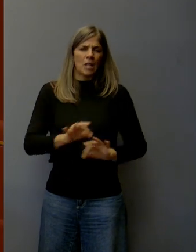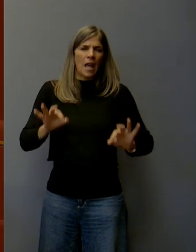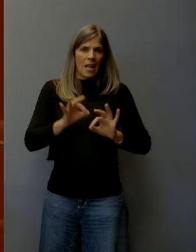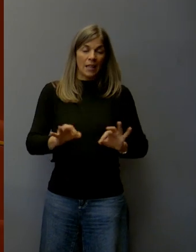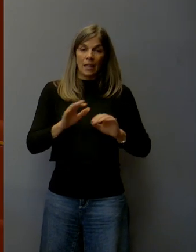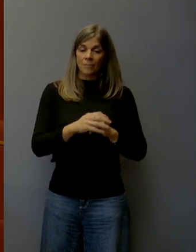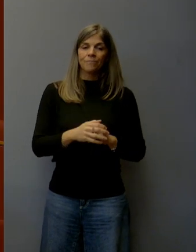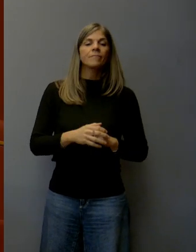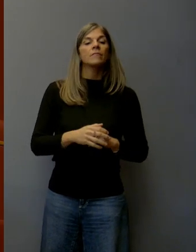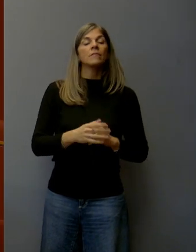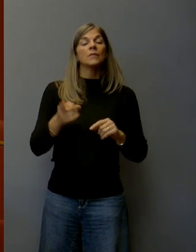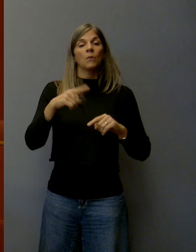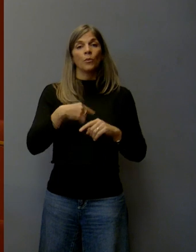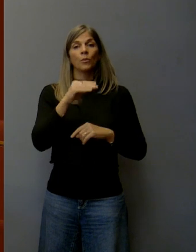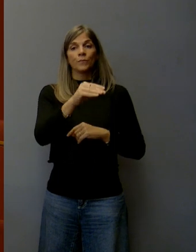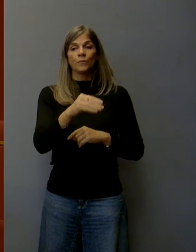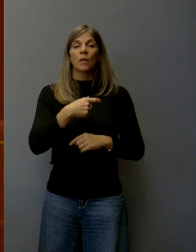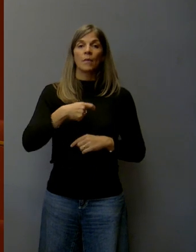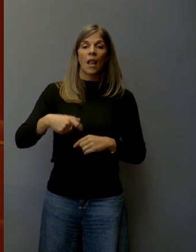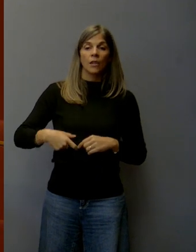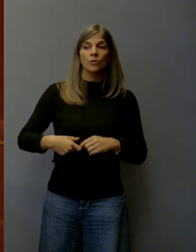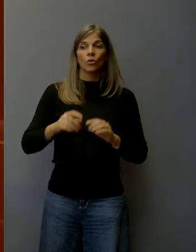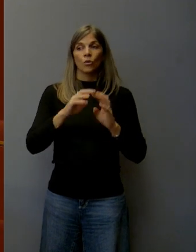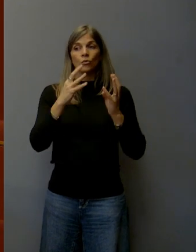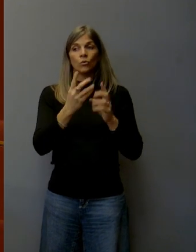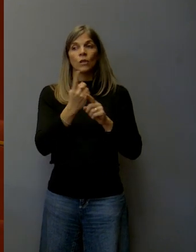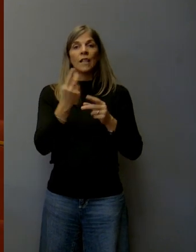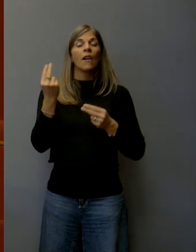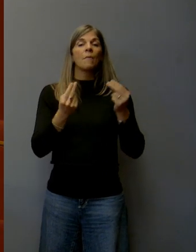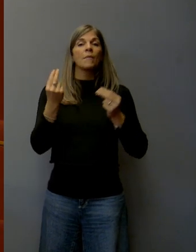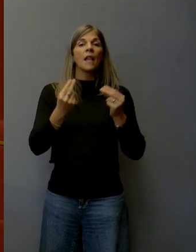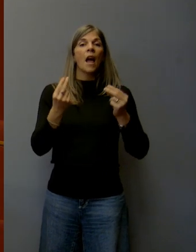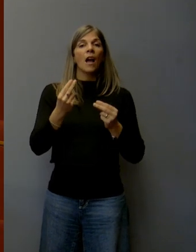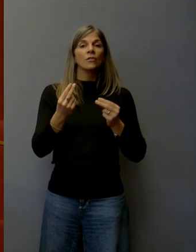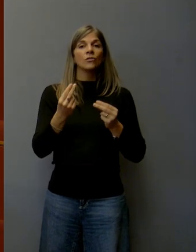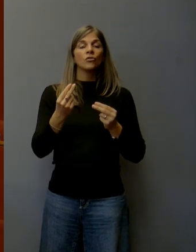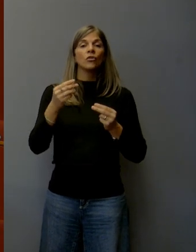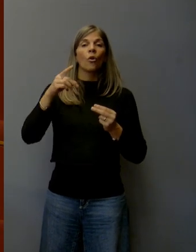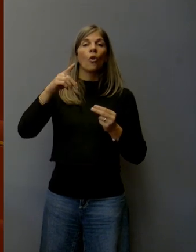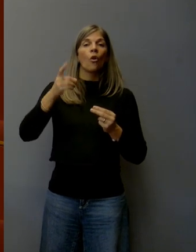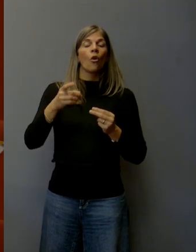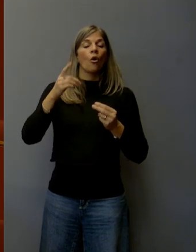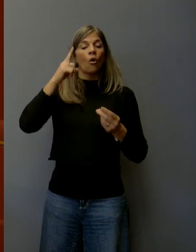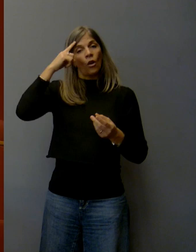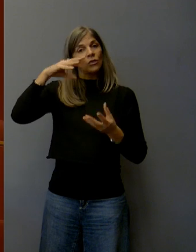sindaco e la giunta a predisporre un bilancio di genere al termine dell'esercizio sociale di riferimento